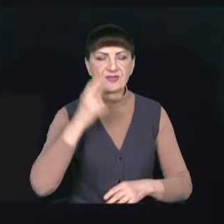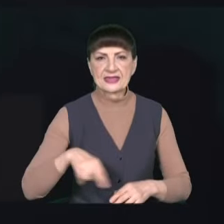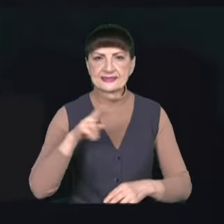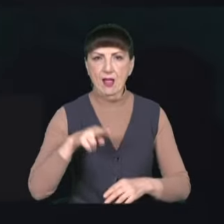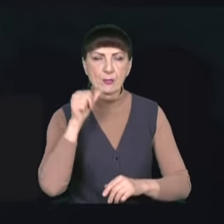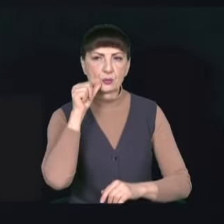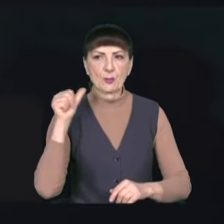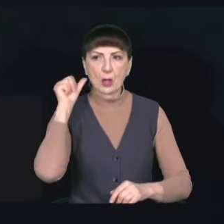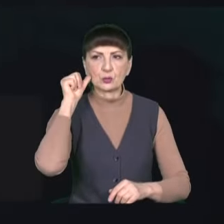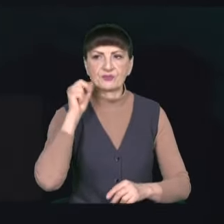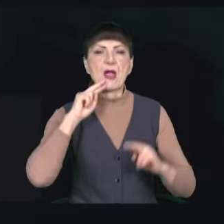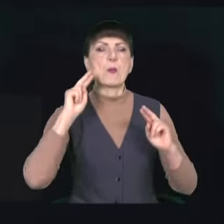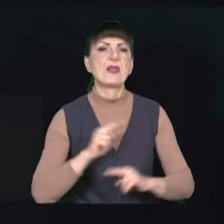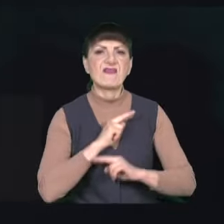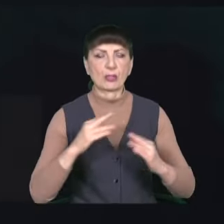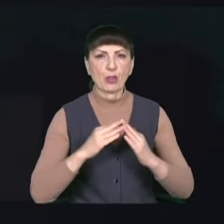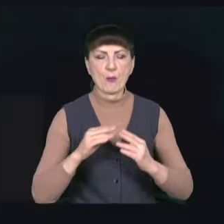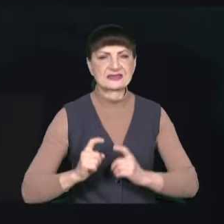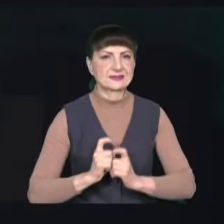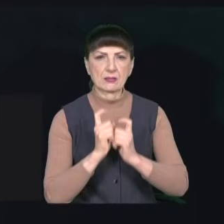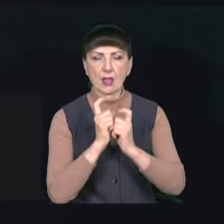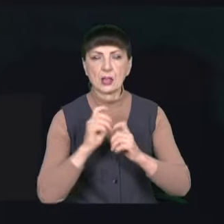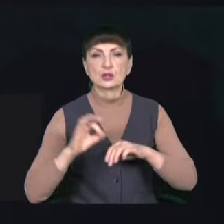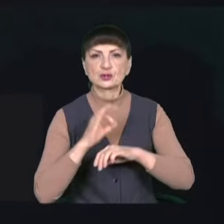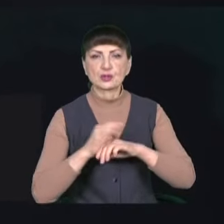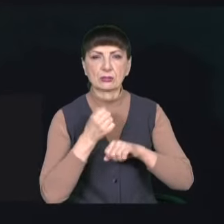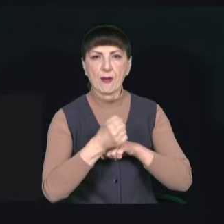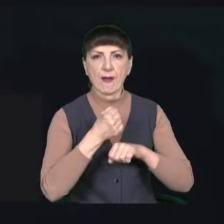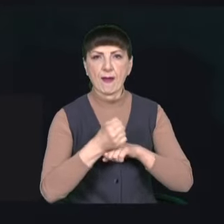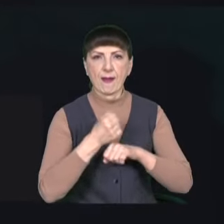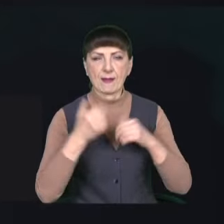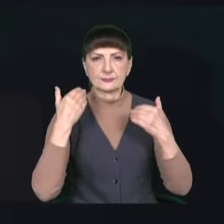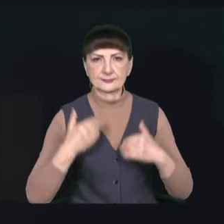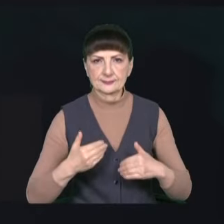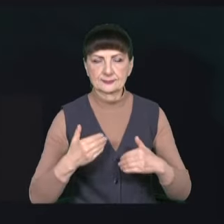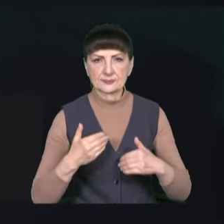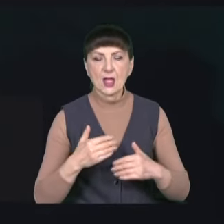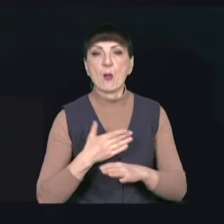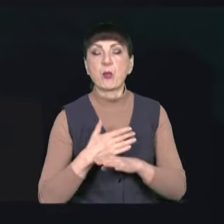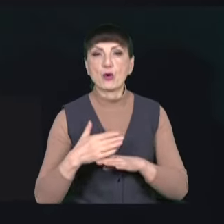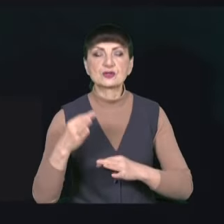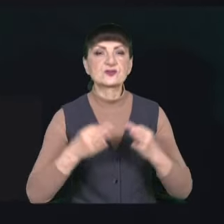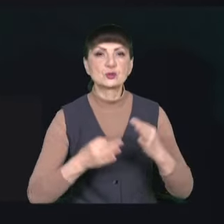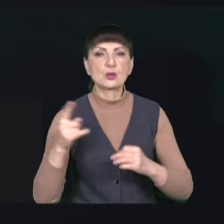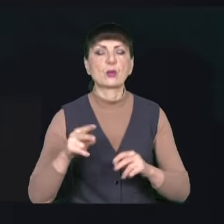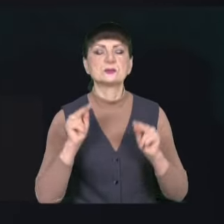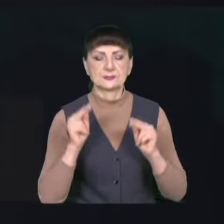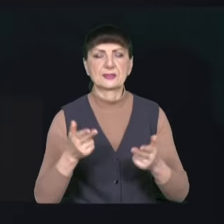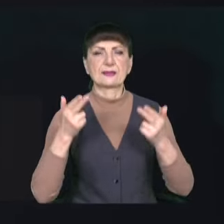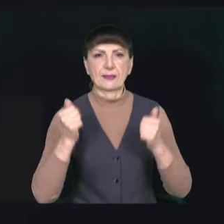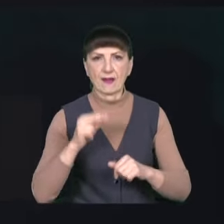декабре прошлого года певец устроил дома скандал и нанес своей жене телесные повреждения. Позже в суде он признал